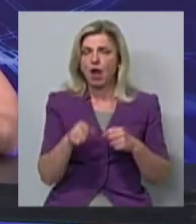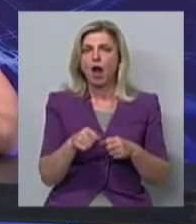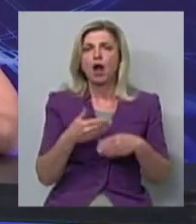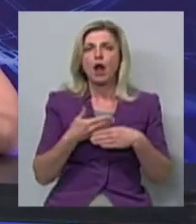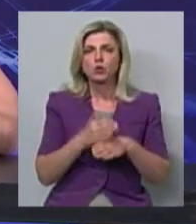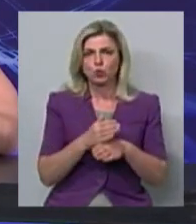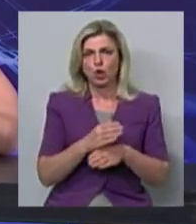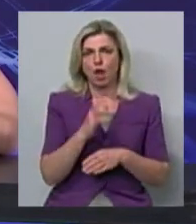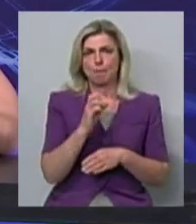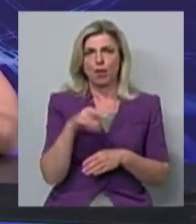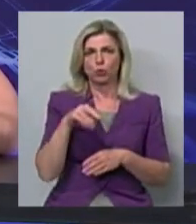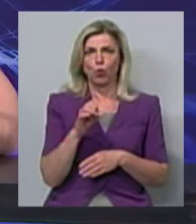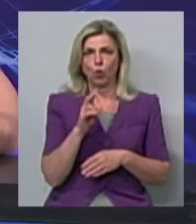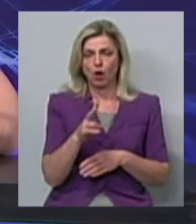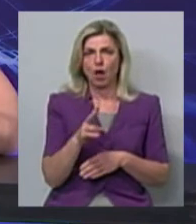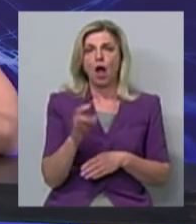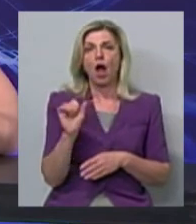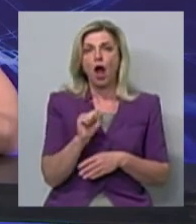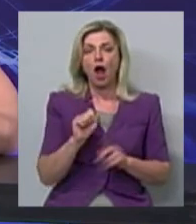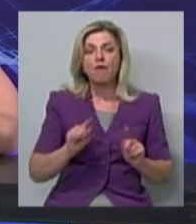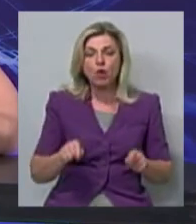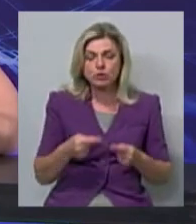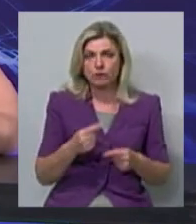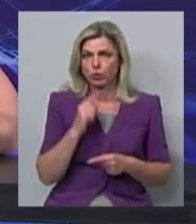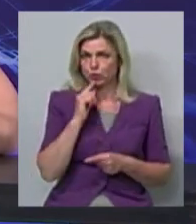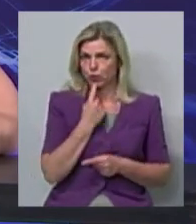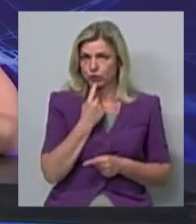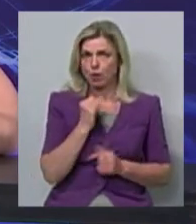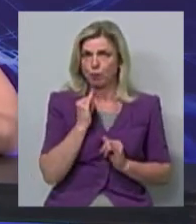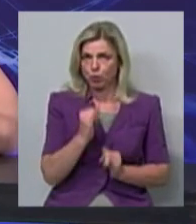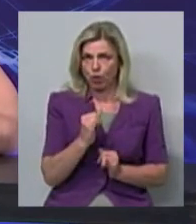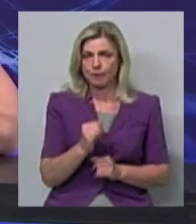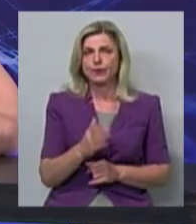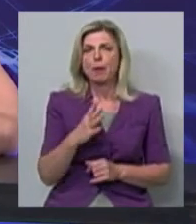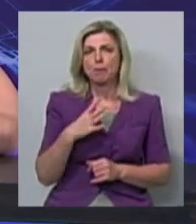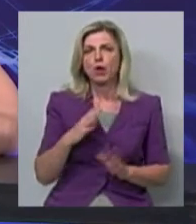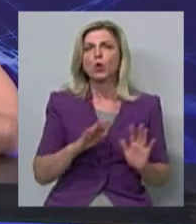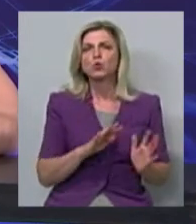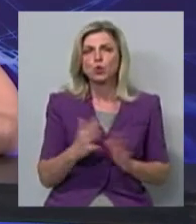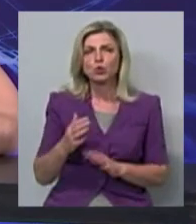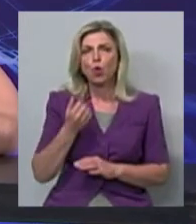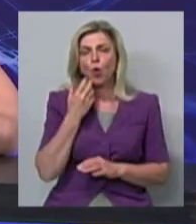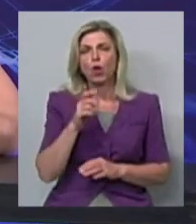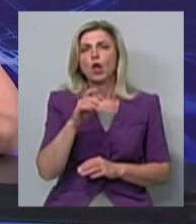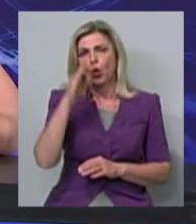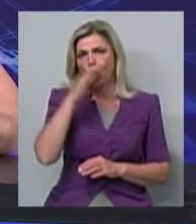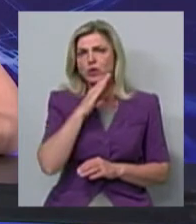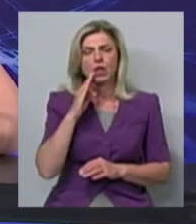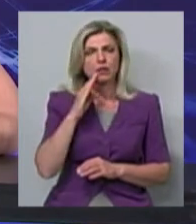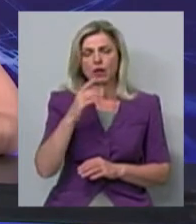а формируется он плохо, как мы уже понимаем. И если у нас были случаи, когда родители не принимали это заболевание,